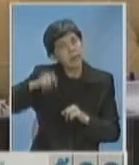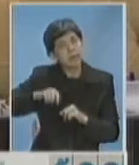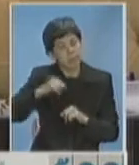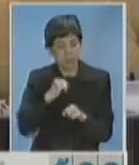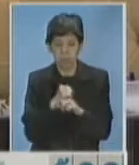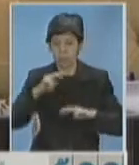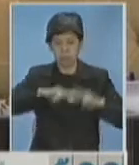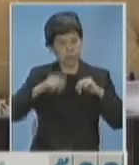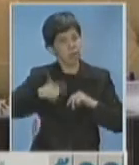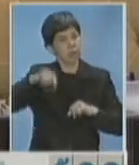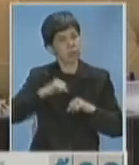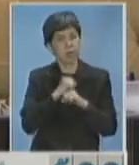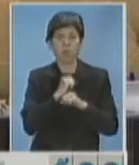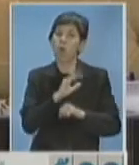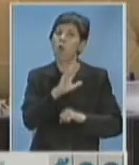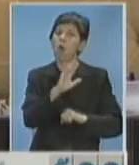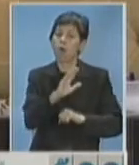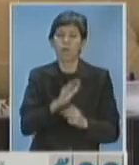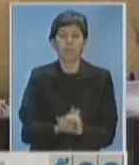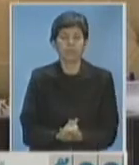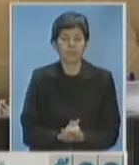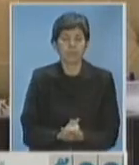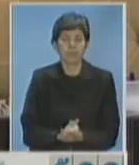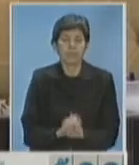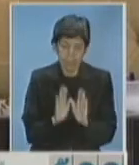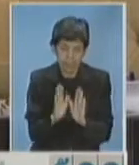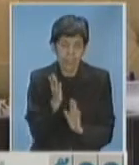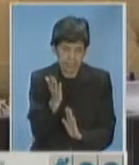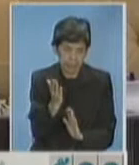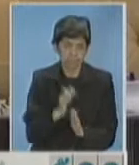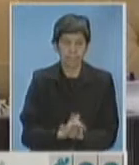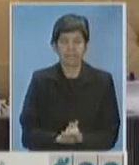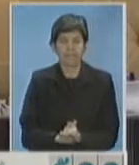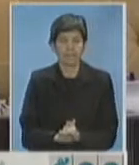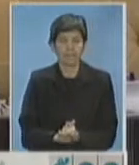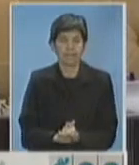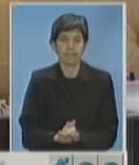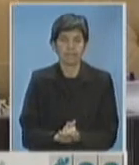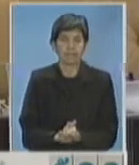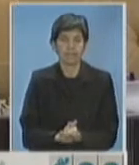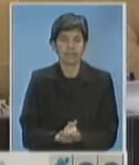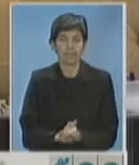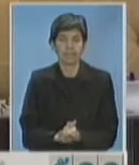ข้าสู่กระบวนการความยุติธรรมอยู่แล้วเชิญต่อเลยฮะ